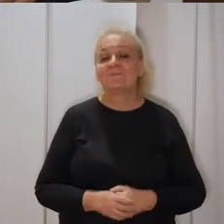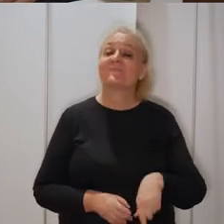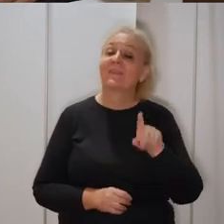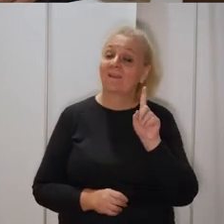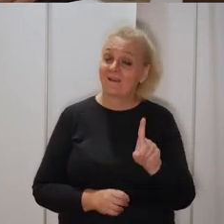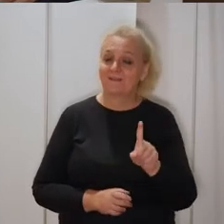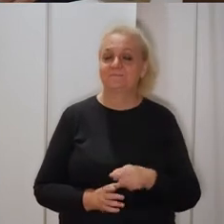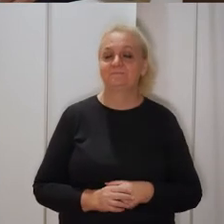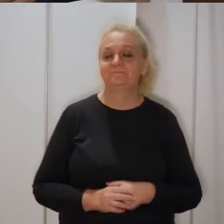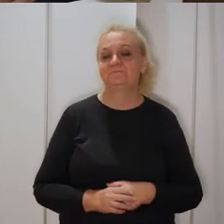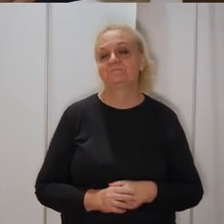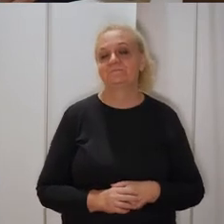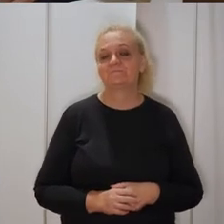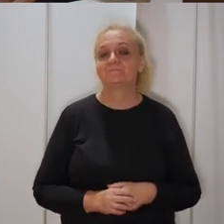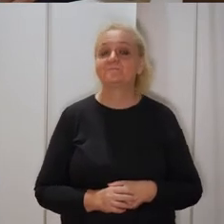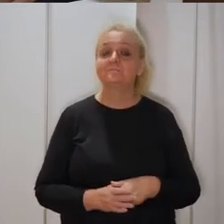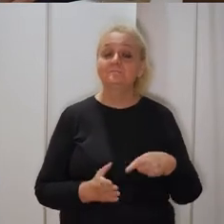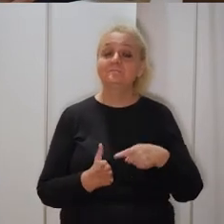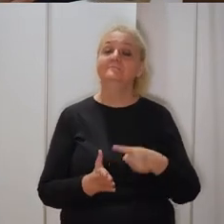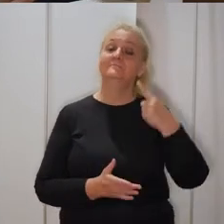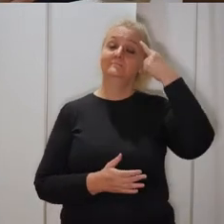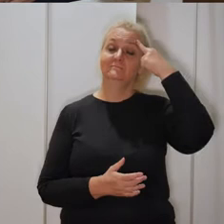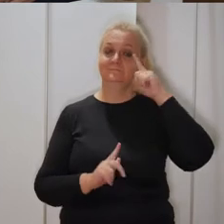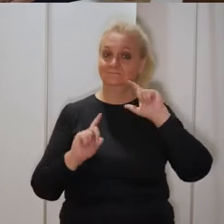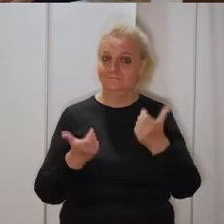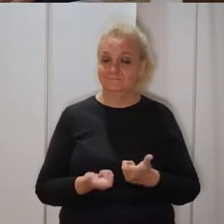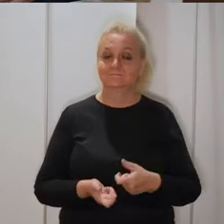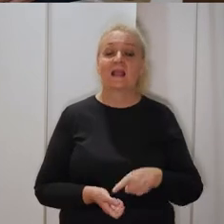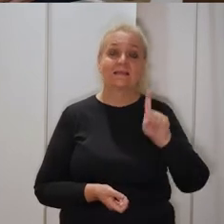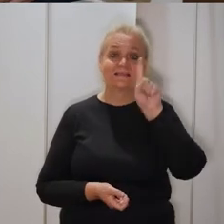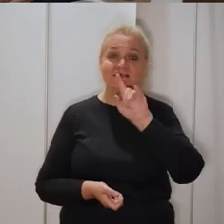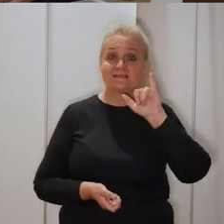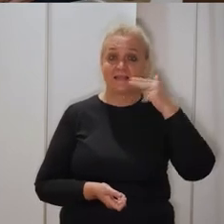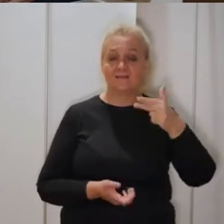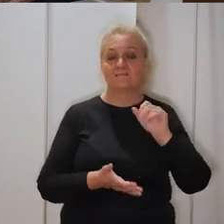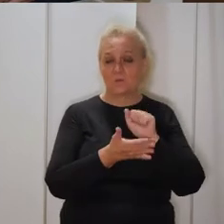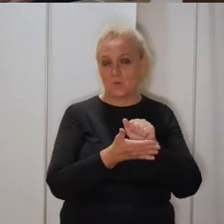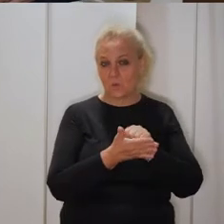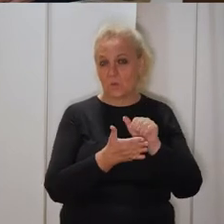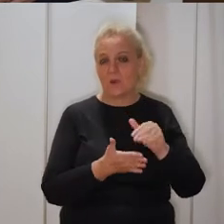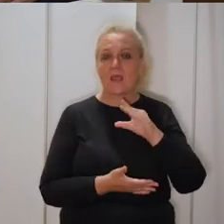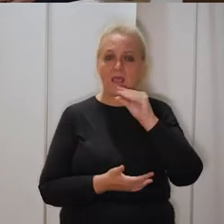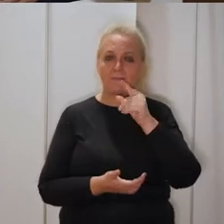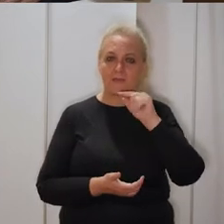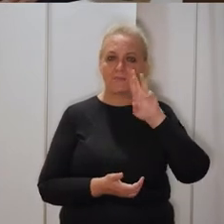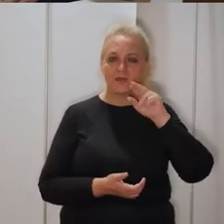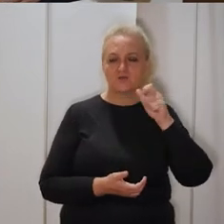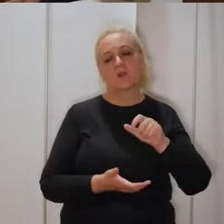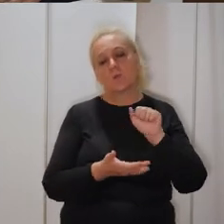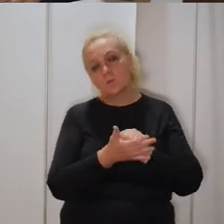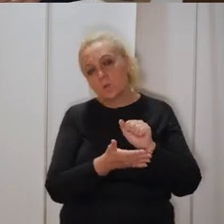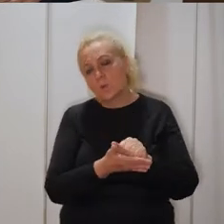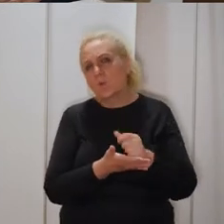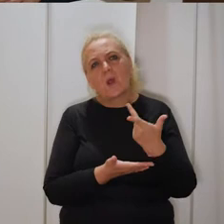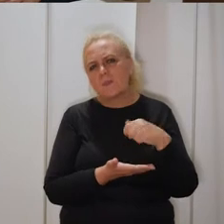Ale... To, co mi przyszło teraz do głowy, to, że zin jako ten druk efemeryczny, jako druk w druk albo